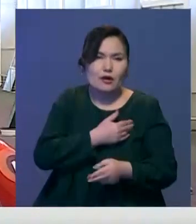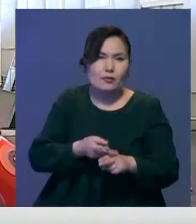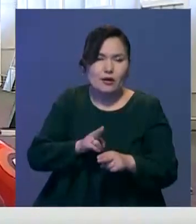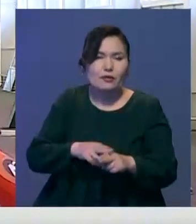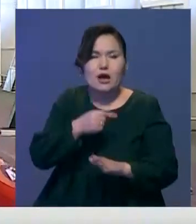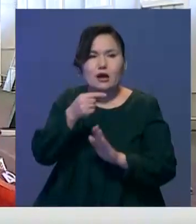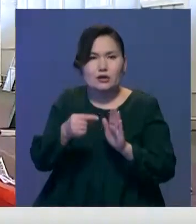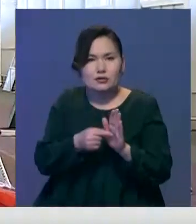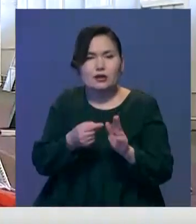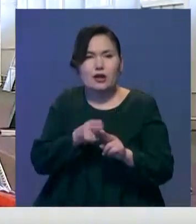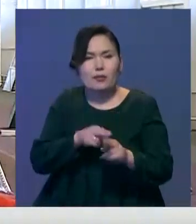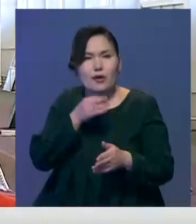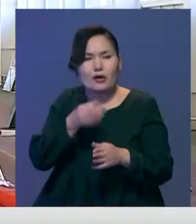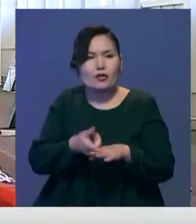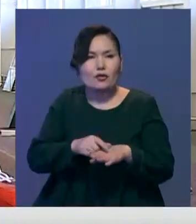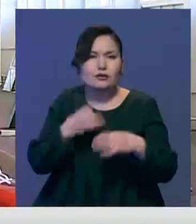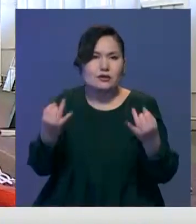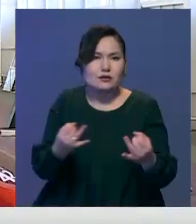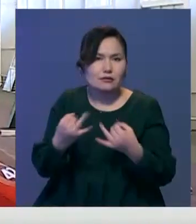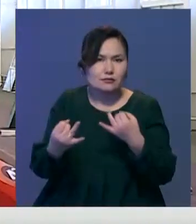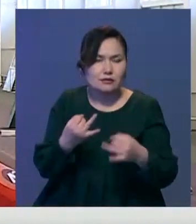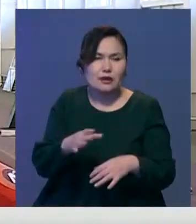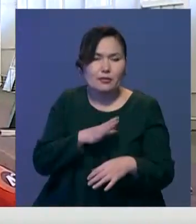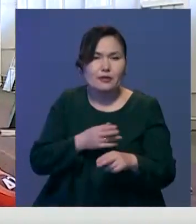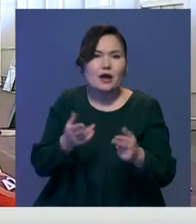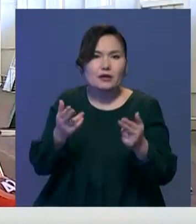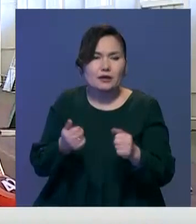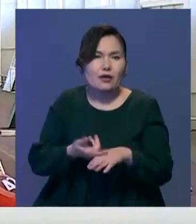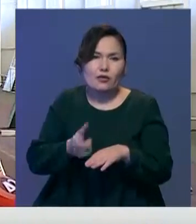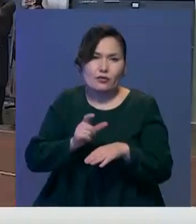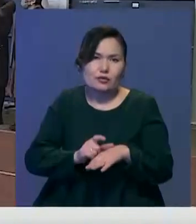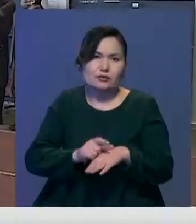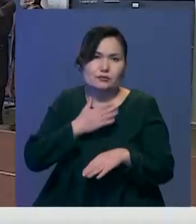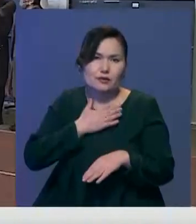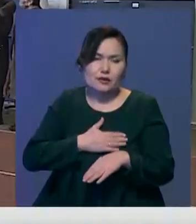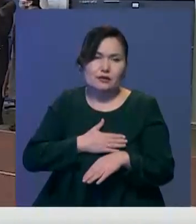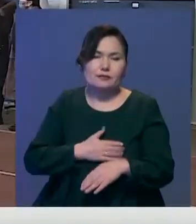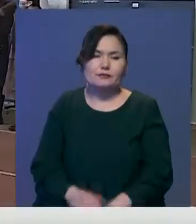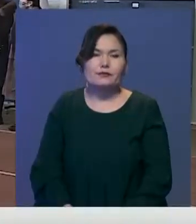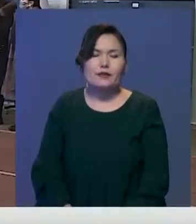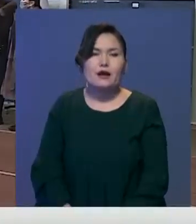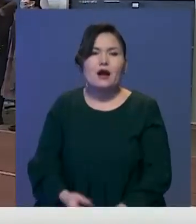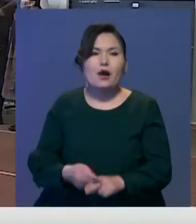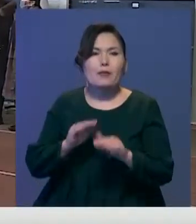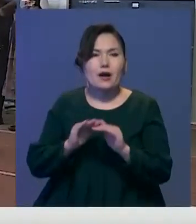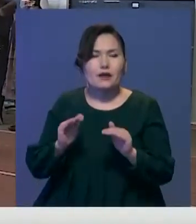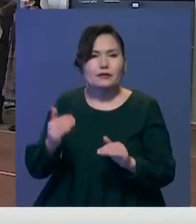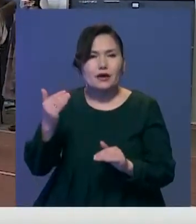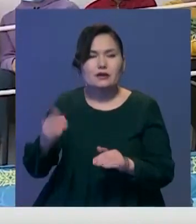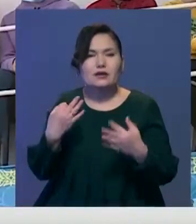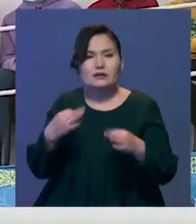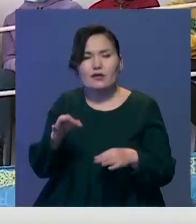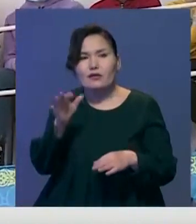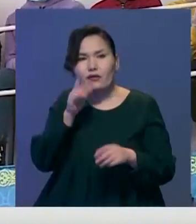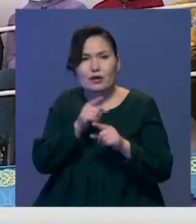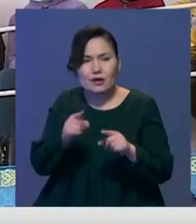сауалдарын қойып, мамандармен қызу әңгімелесіп жатыр. Бұл әрине қуантады. Өз кезегінде жеткіншектер бос уақытында